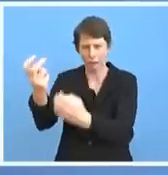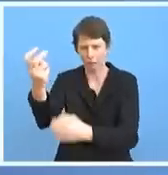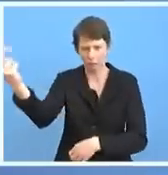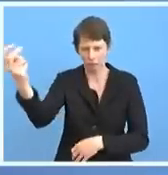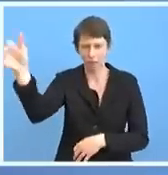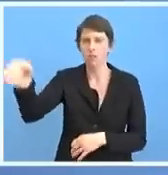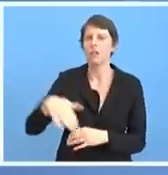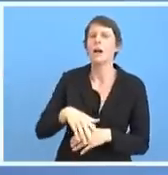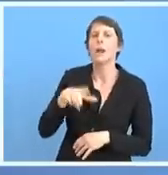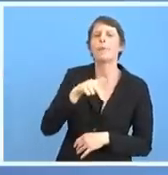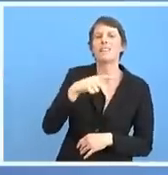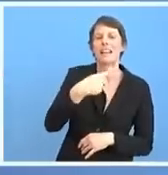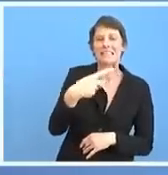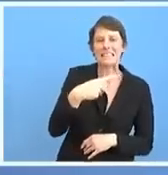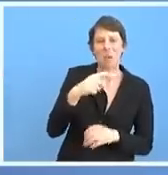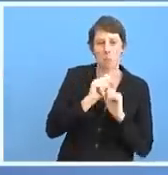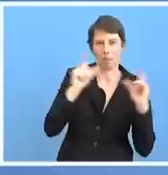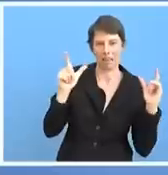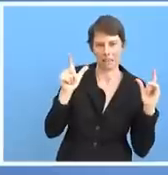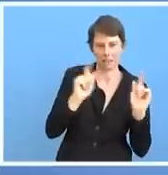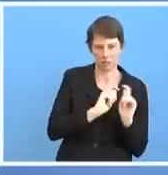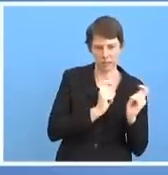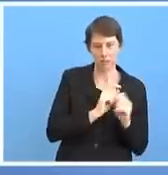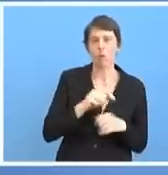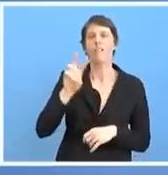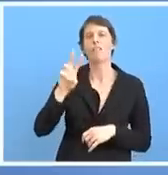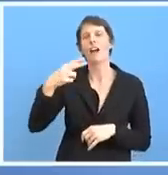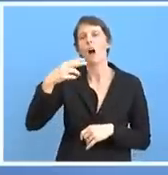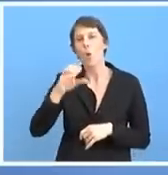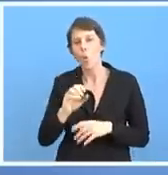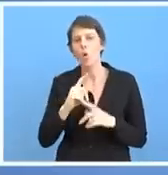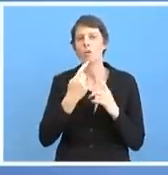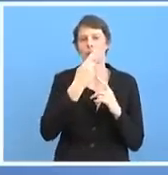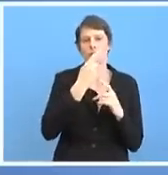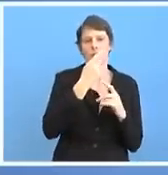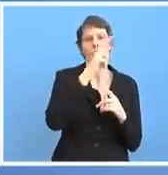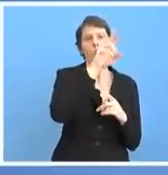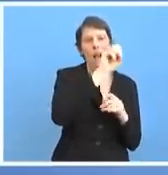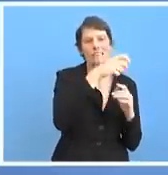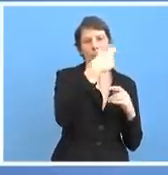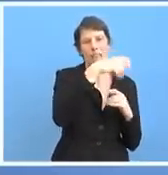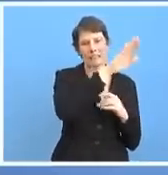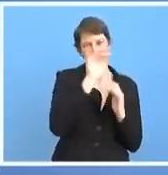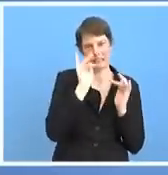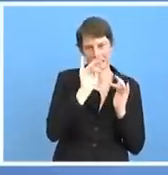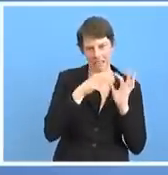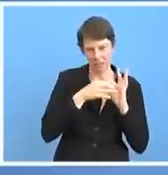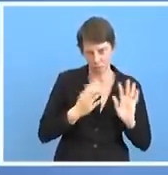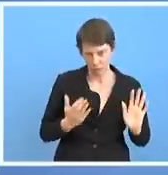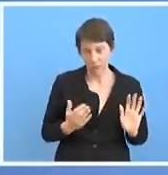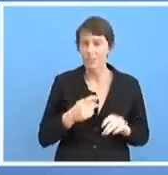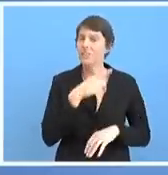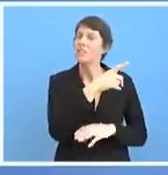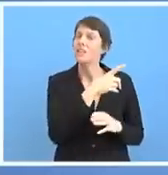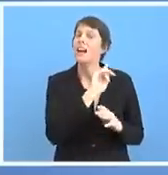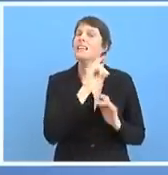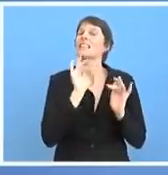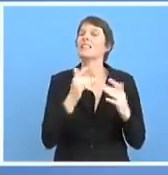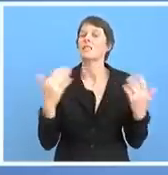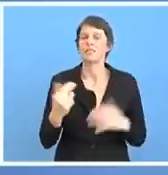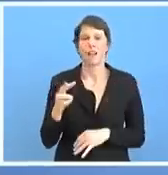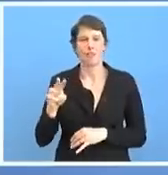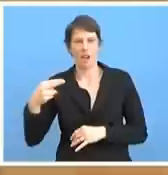Peter Thiele von der Bild nochmal zur WHO und zur Kritik, die der US-Präsident geübt hat. Er hat ja unter anderem kritisiert, dass die WHO